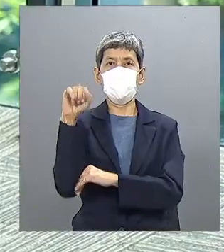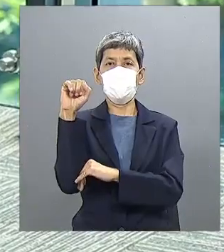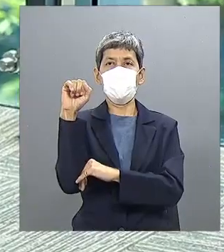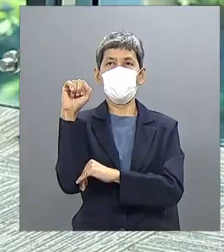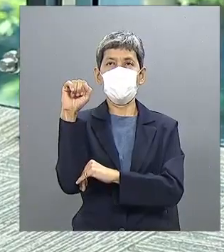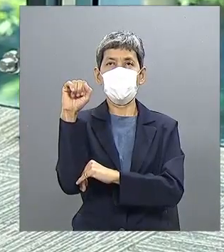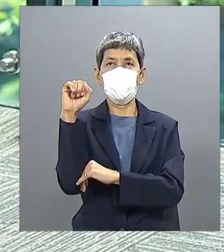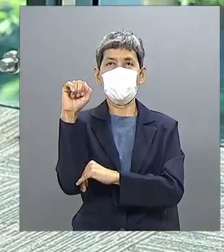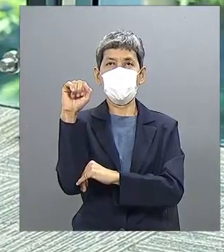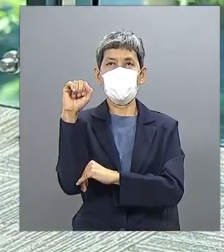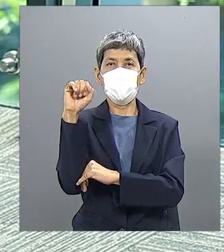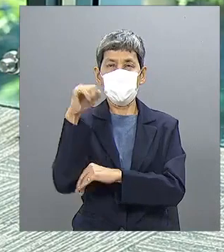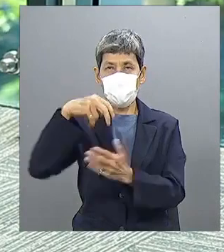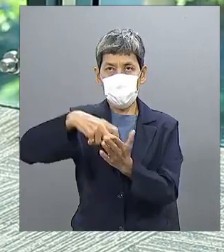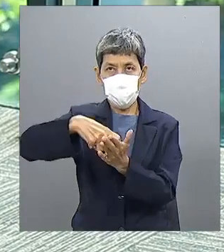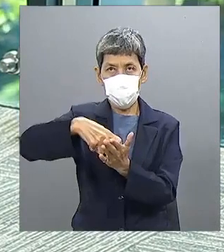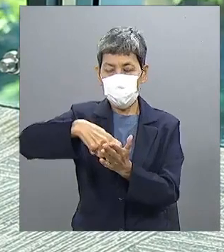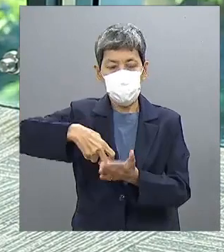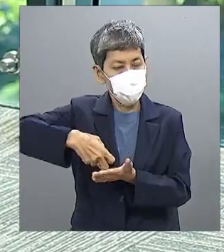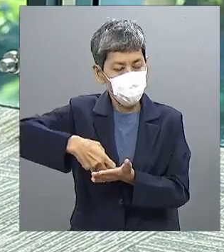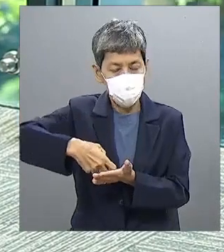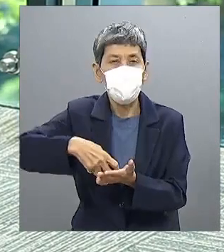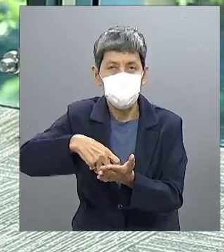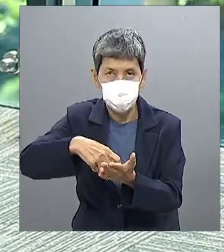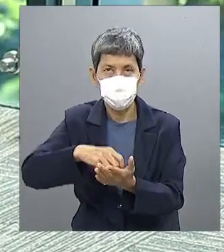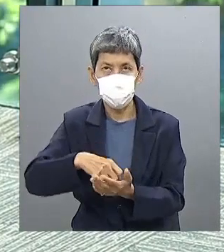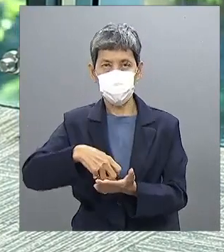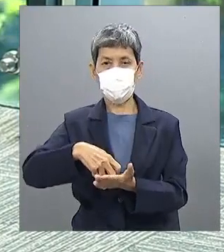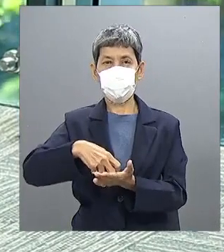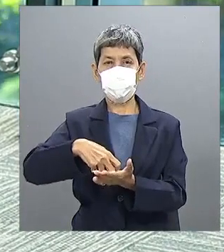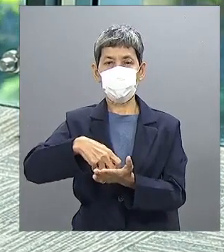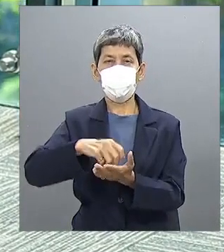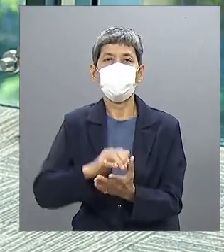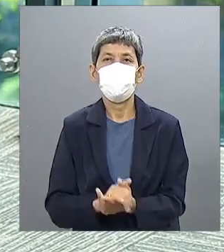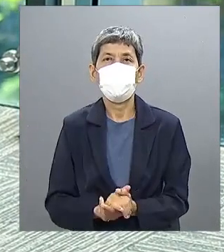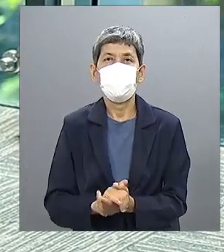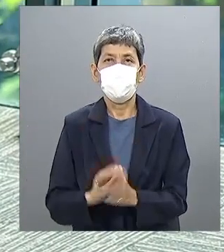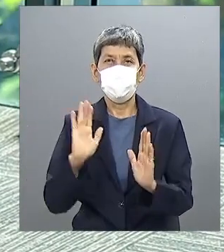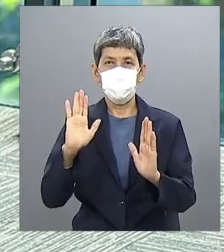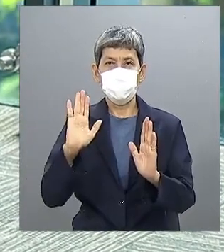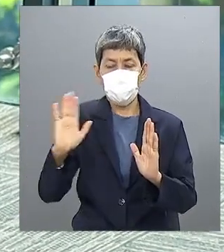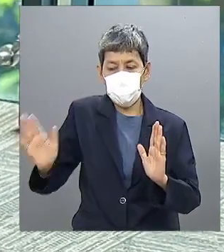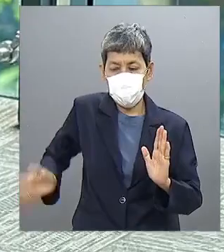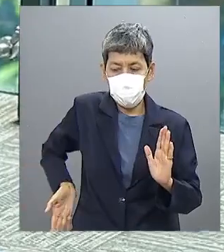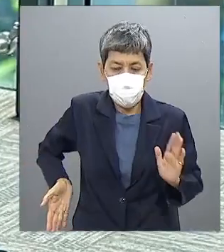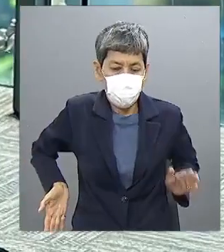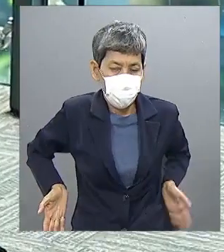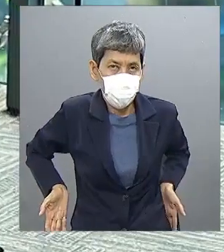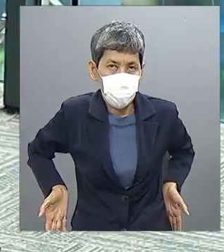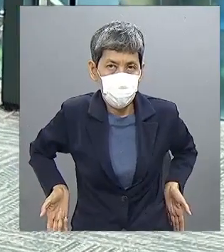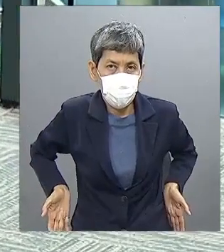ตรงกับหัวเข่านะคะก้นไม่ผักไปด้านหลังค่ะส่วนใครได้เอามือวางไว้ที่ฝ่าเท้าค่ะ